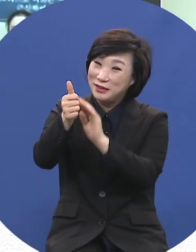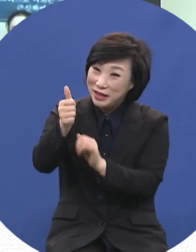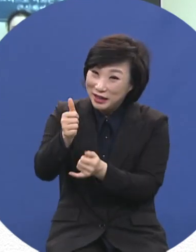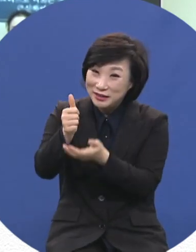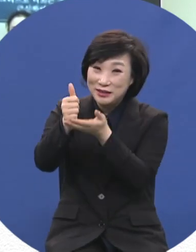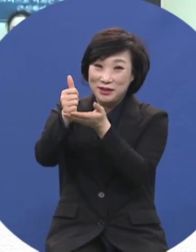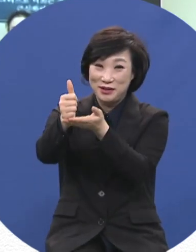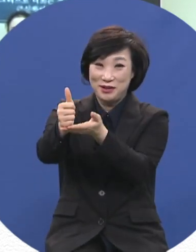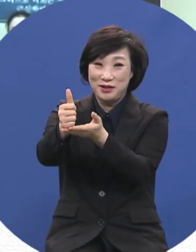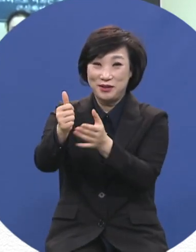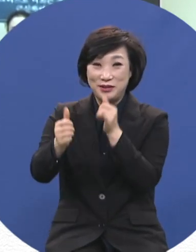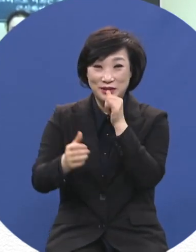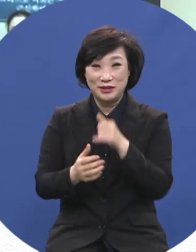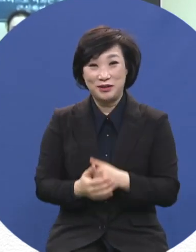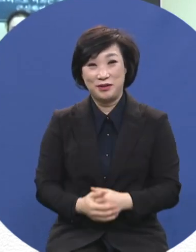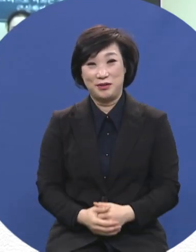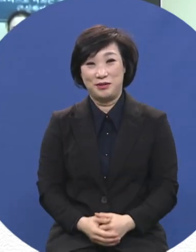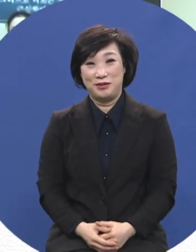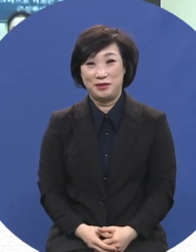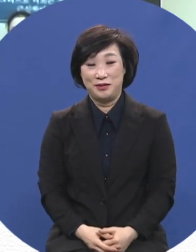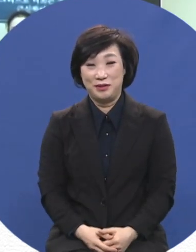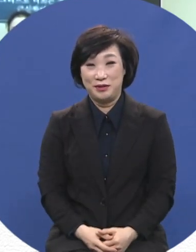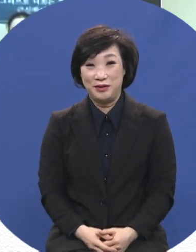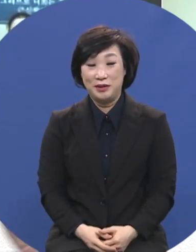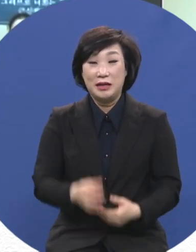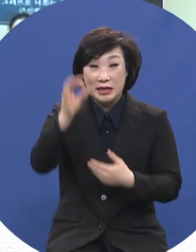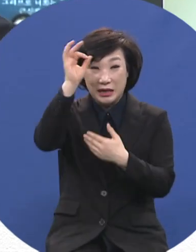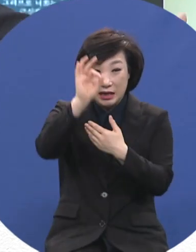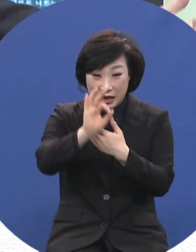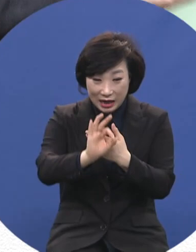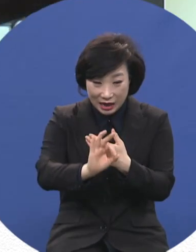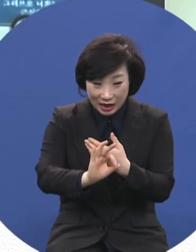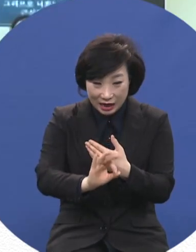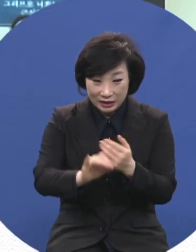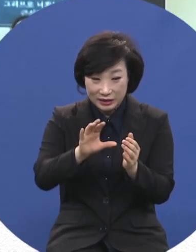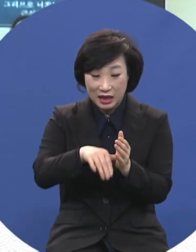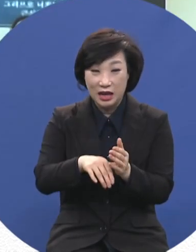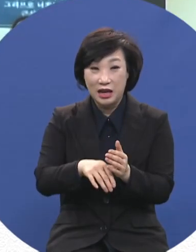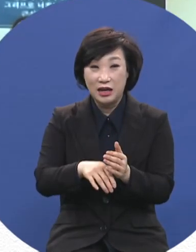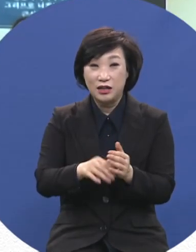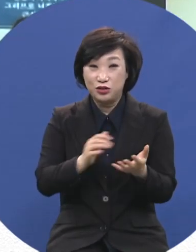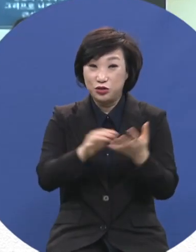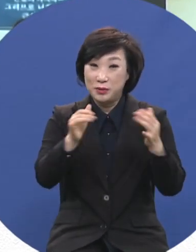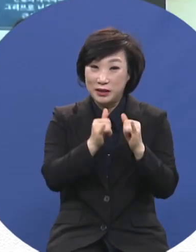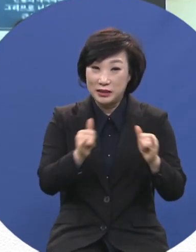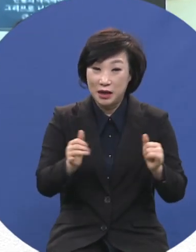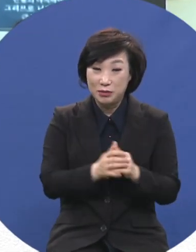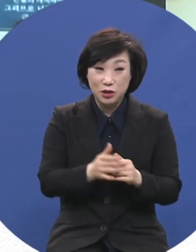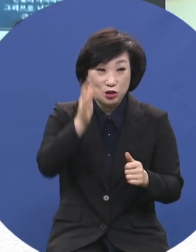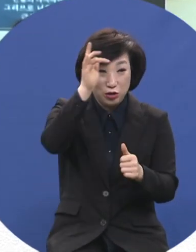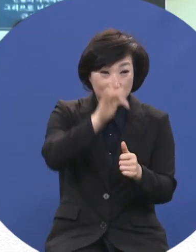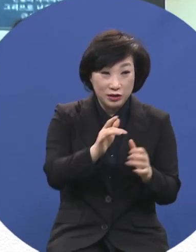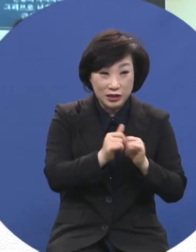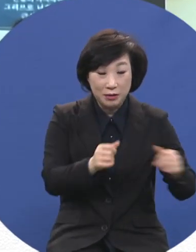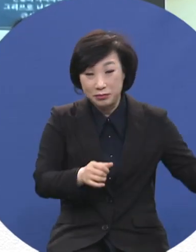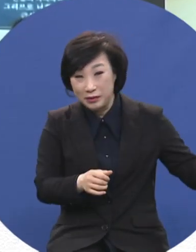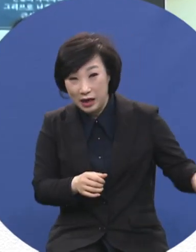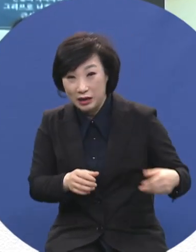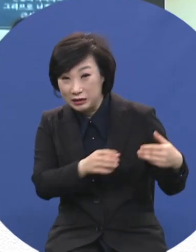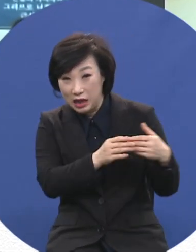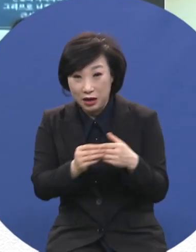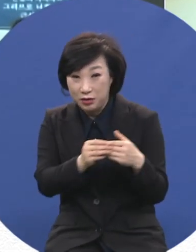대접하는데 수중 들더라 이 말이에요. 저물매 많은 사람들이 귀신 들린 자를 데리고